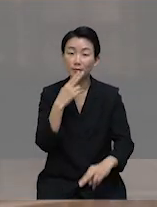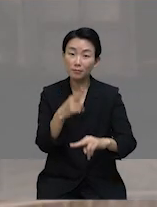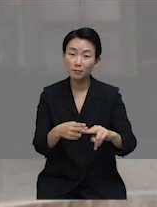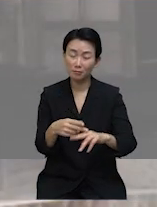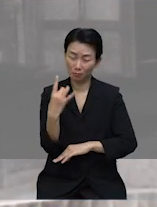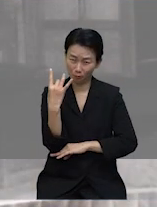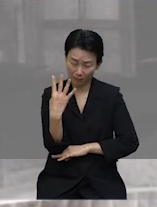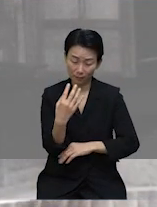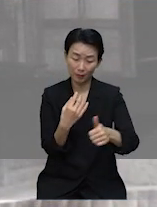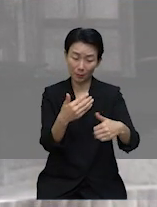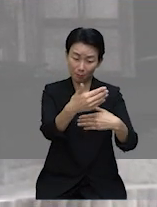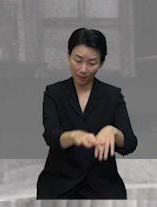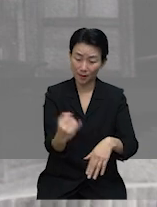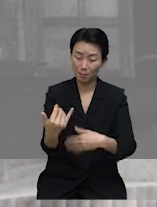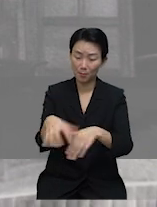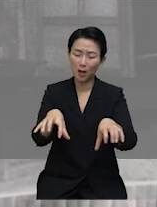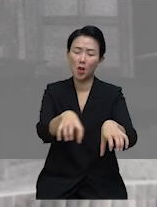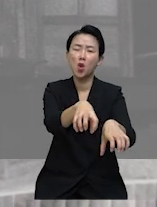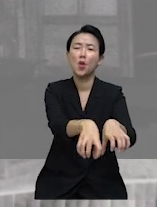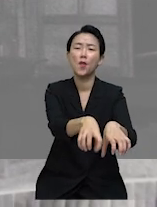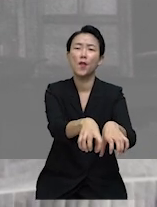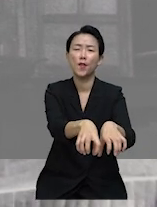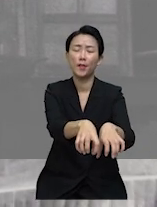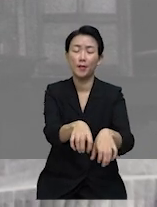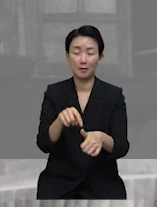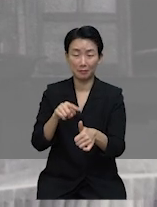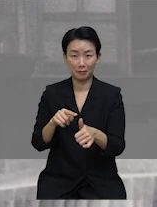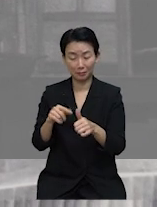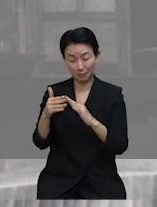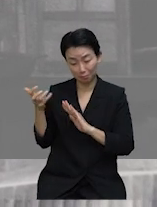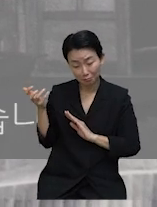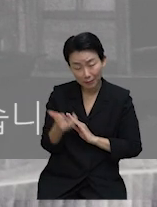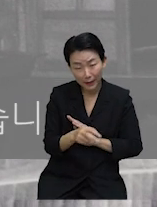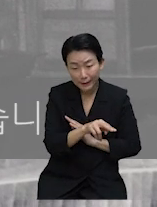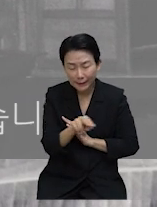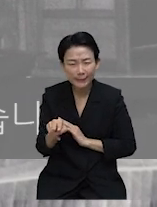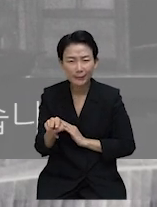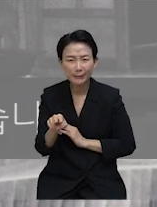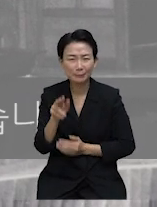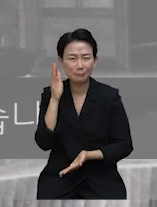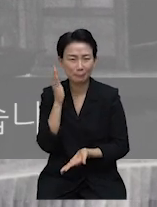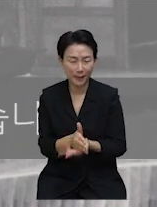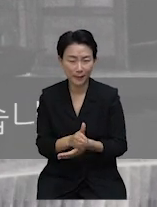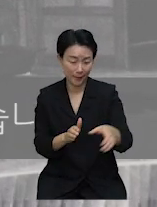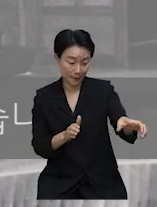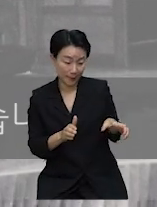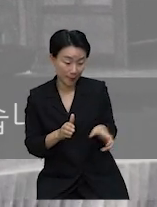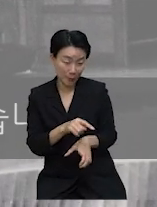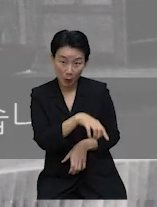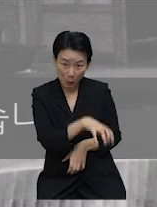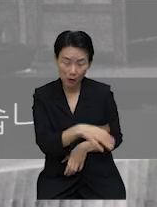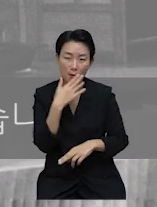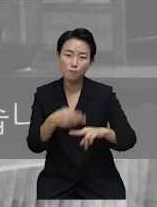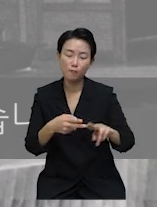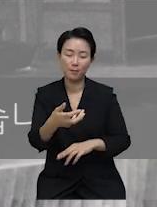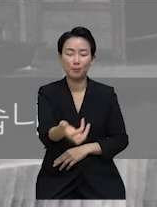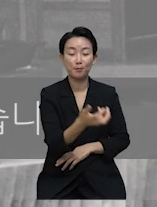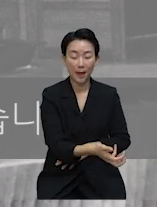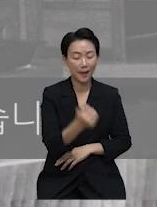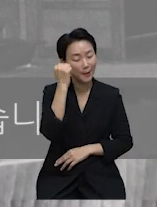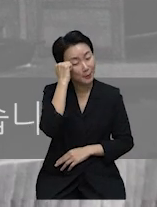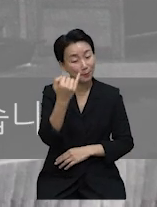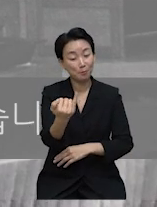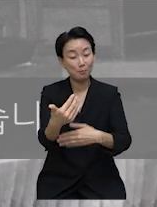있습니다. 부엌은 본래 사랑방과 안방 사이에 있었으나 선생님이 이사로 오시면서 대청마루 뒤쪽으로